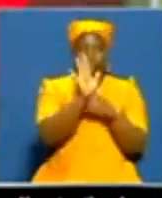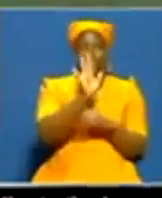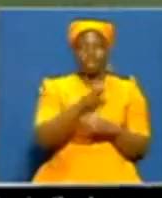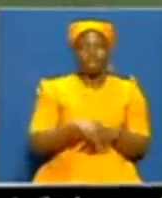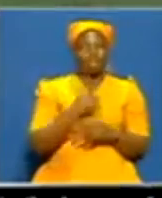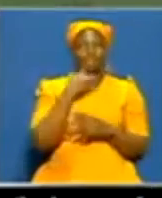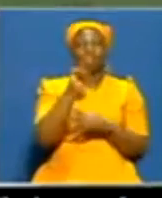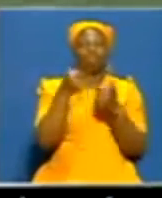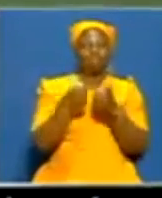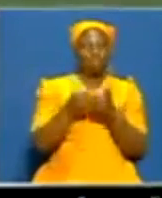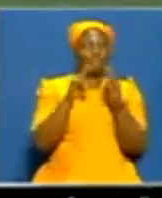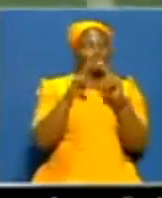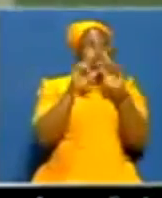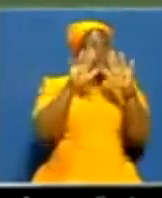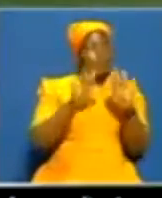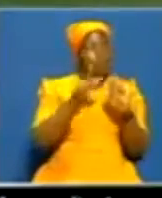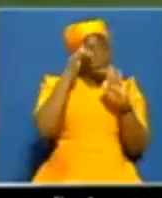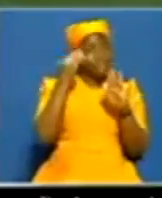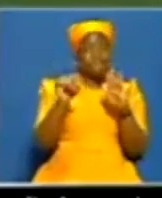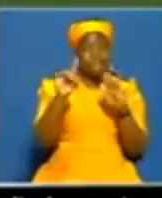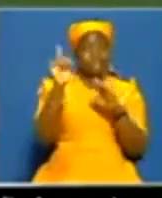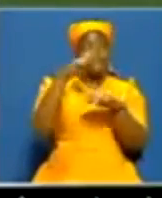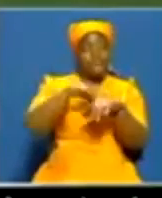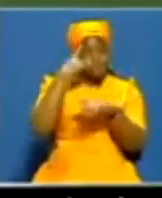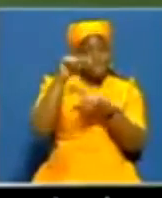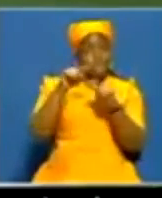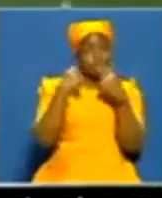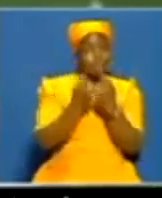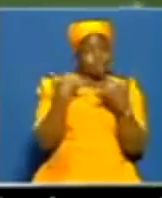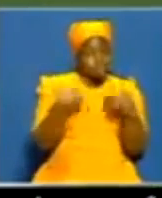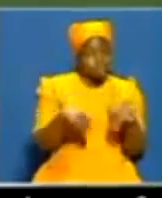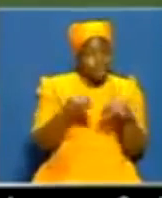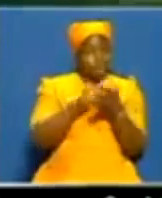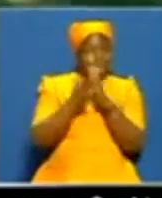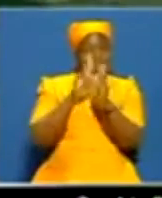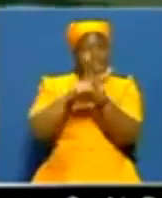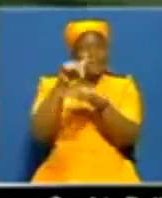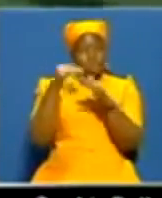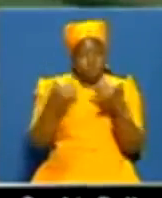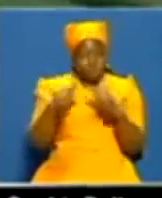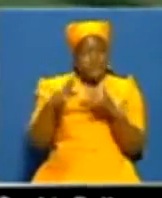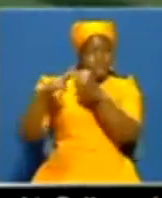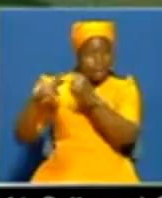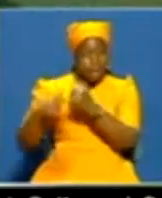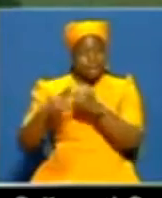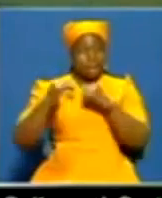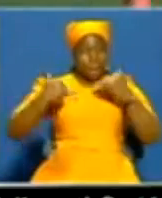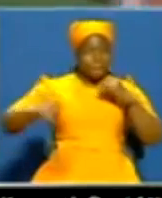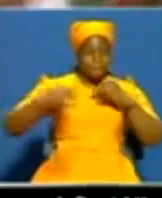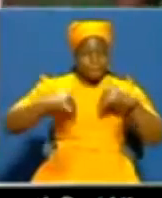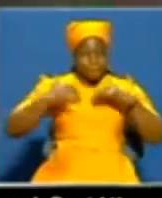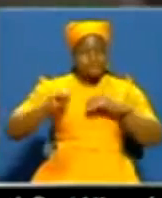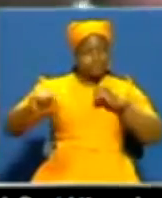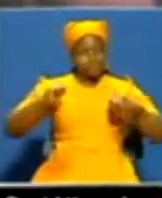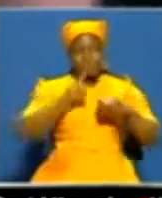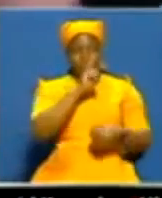kwanza kikosi hicho kucheza bila wachezaji wa timu ya taifa ya raga ya wachezaji 7 kila upande. Juliet Nyambura wa Northern Suburbs, wachezaji wa